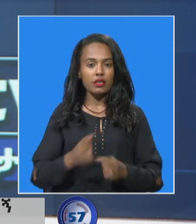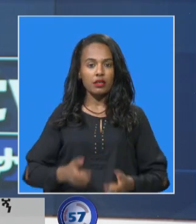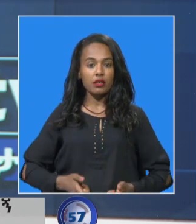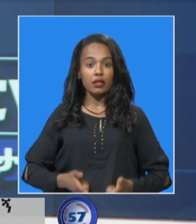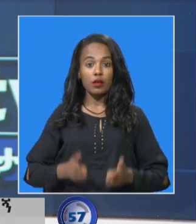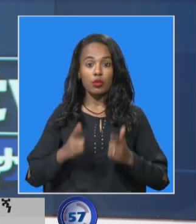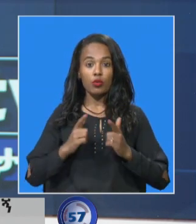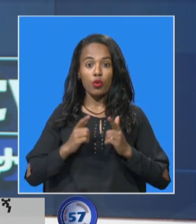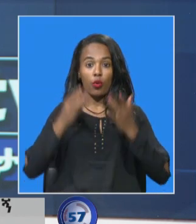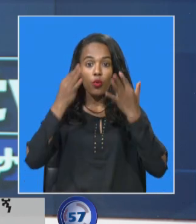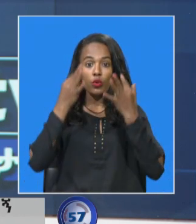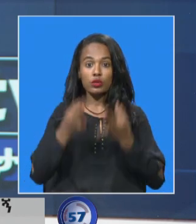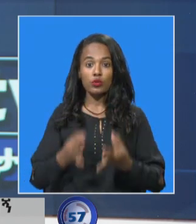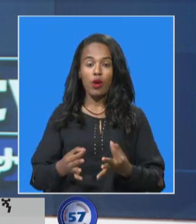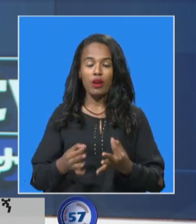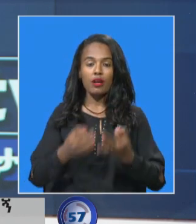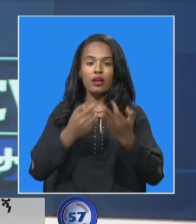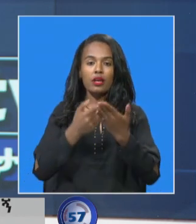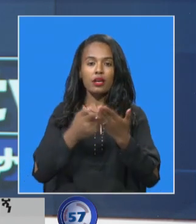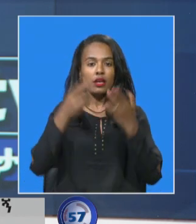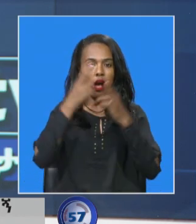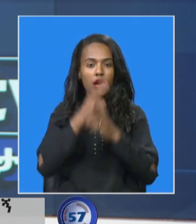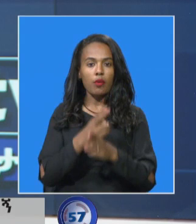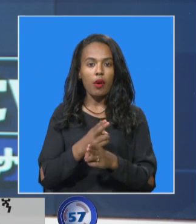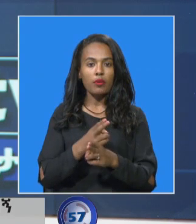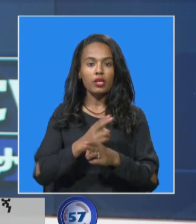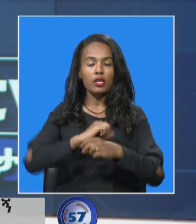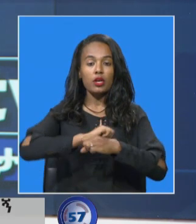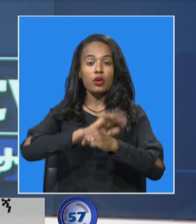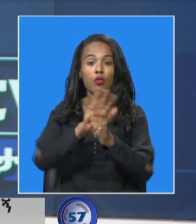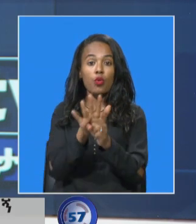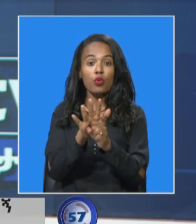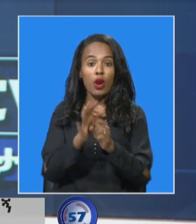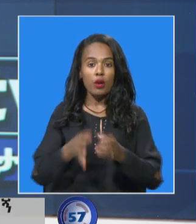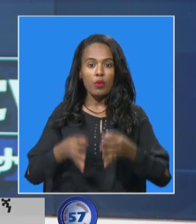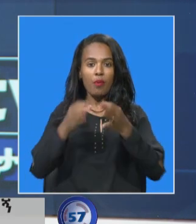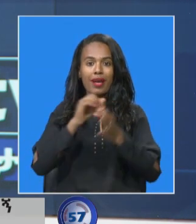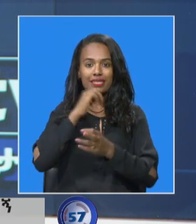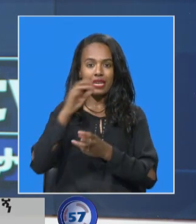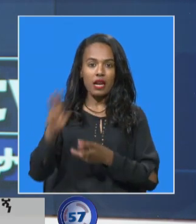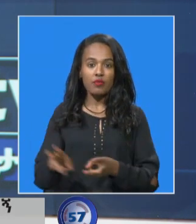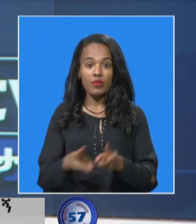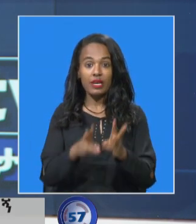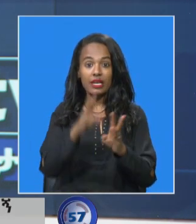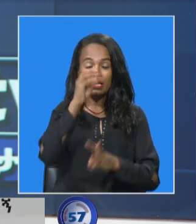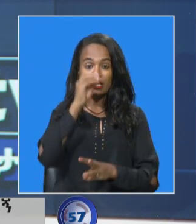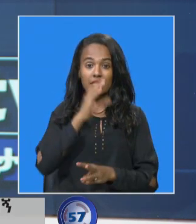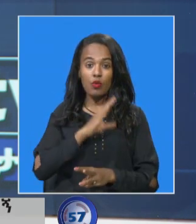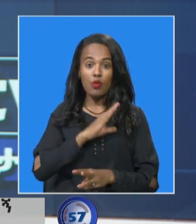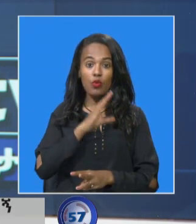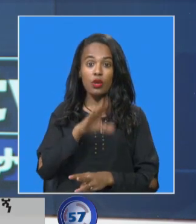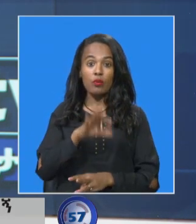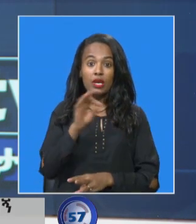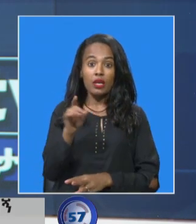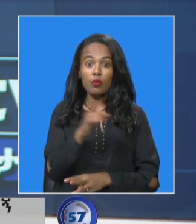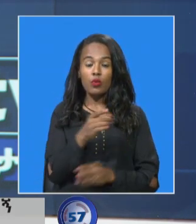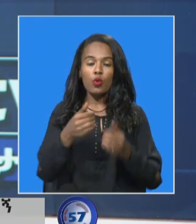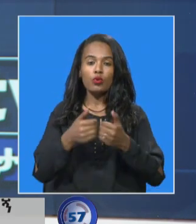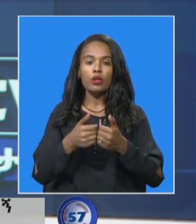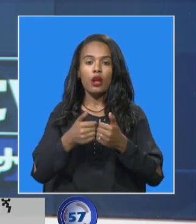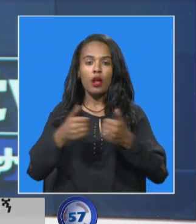እንደሚኖረው ወስኗልና እሱን አከባበሩ ኮሮናን በማስተላልፍ መንገድ ሰው የሚገኝም ቢሆን